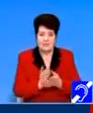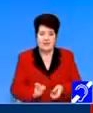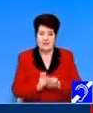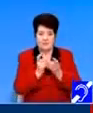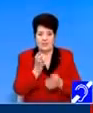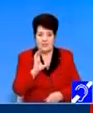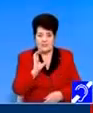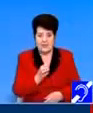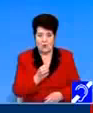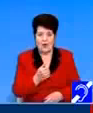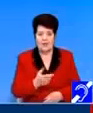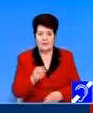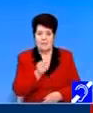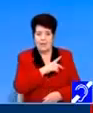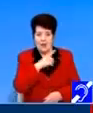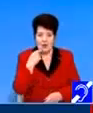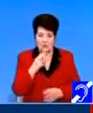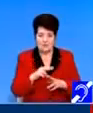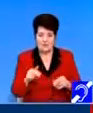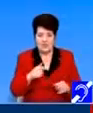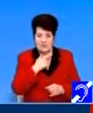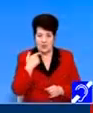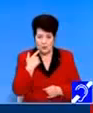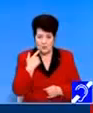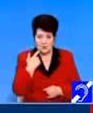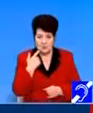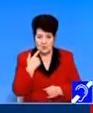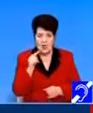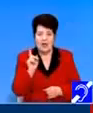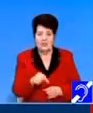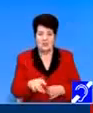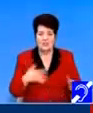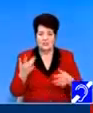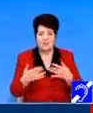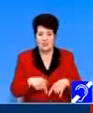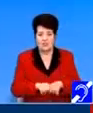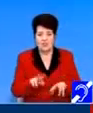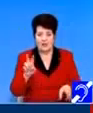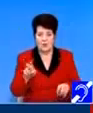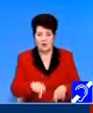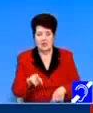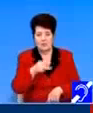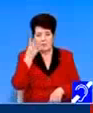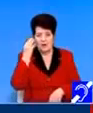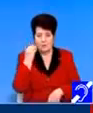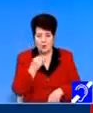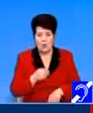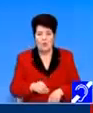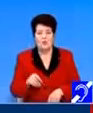foarte serioase între Belarus și Federația Rusă pe același scenariu pe care l-a avut și Republica Moldova, când Federația